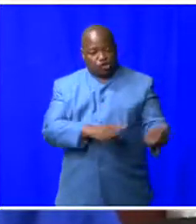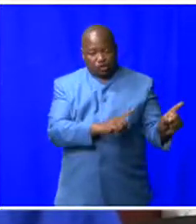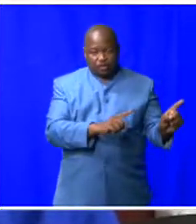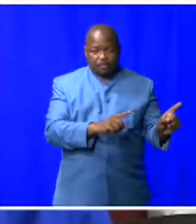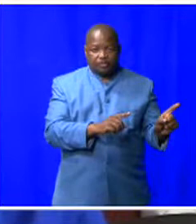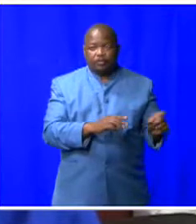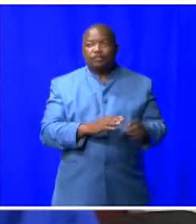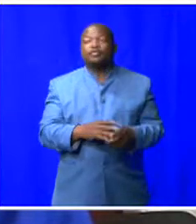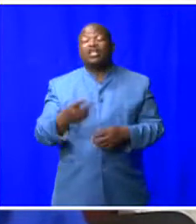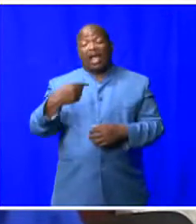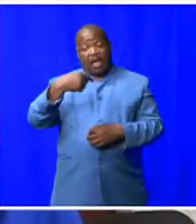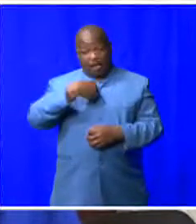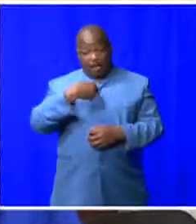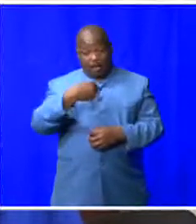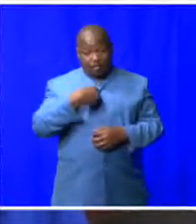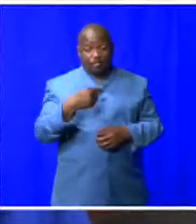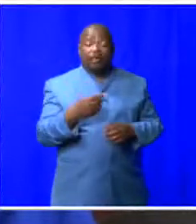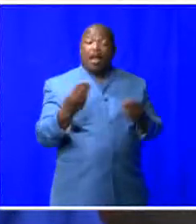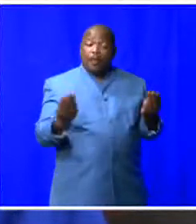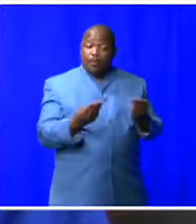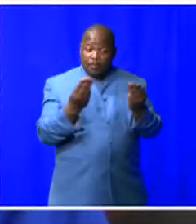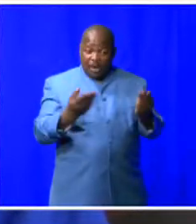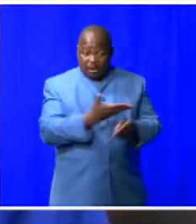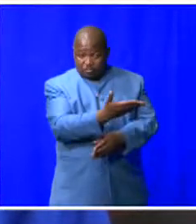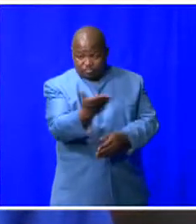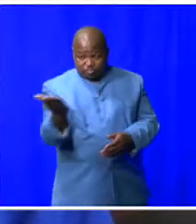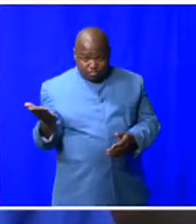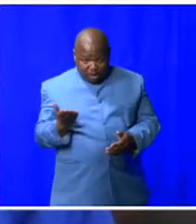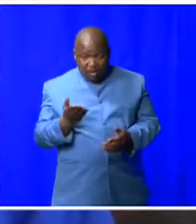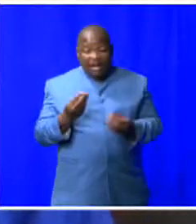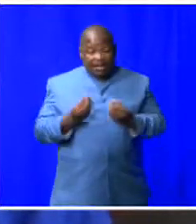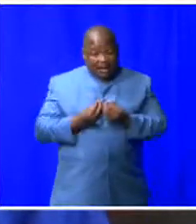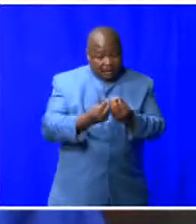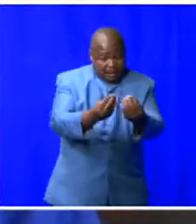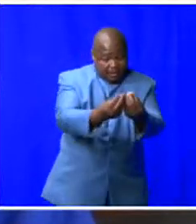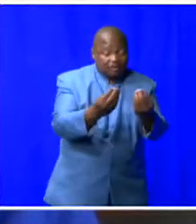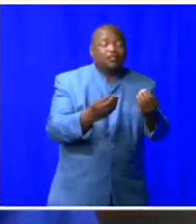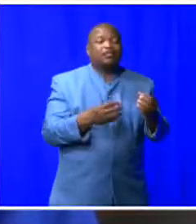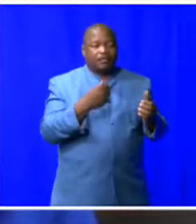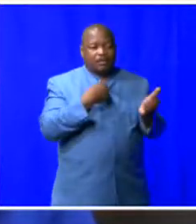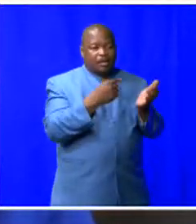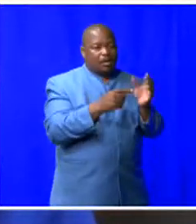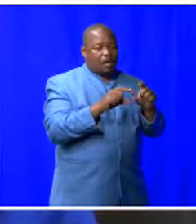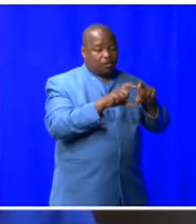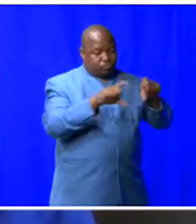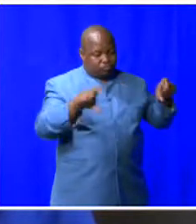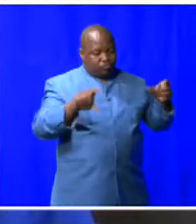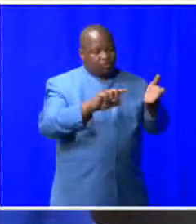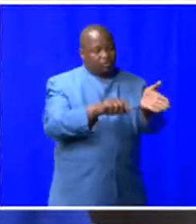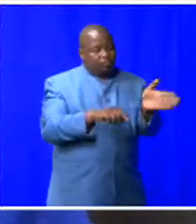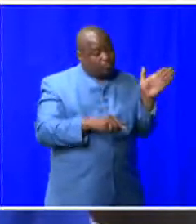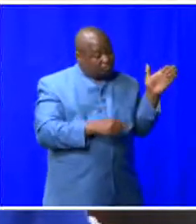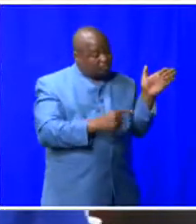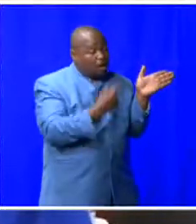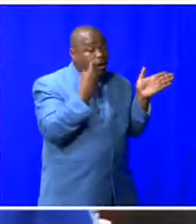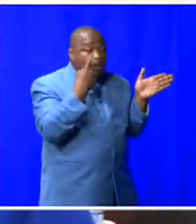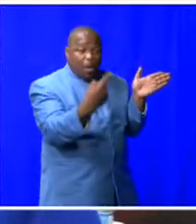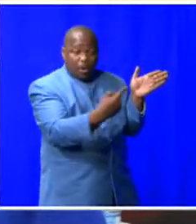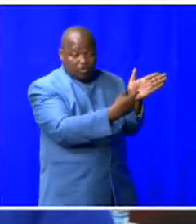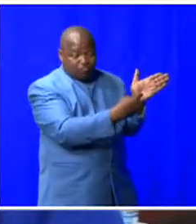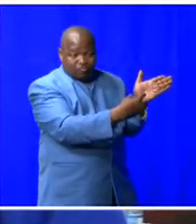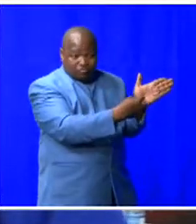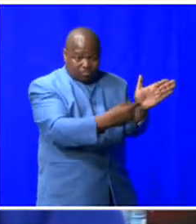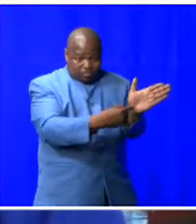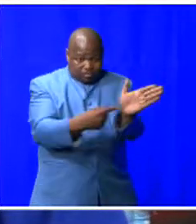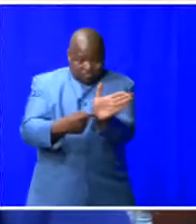emine lengikukhulumako ukhulume wona emanconywa ukuthi siwabeka eceleni akabalwa lamavoti langa engabe